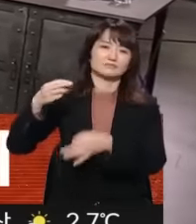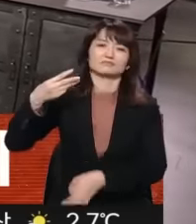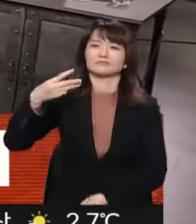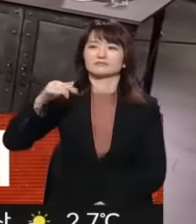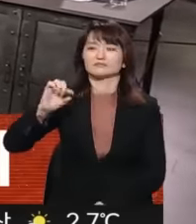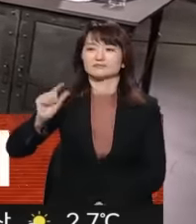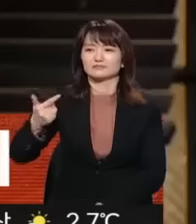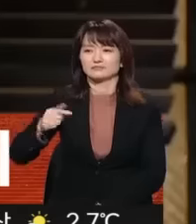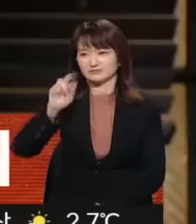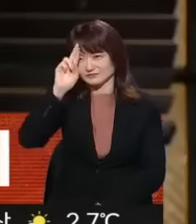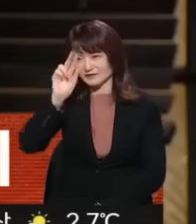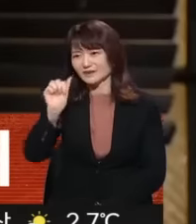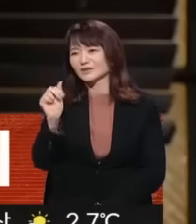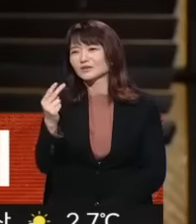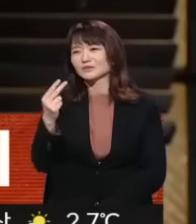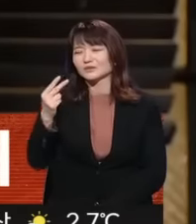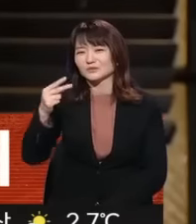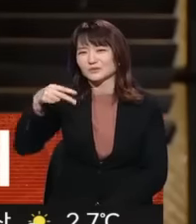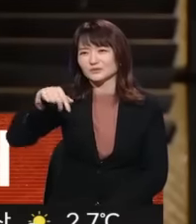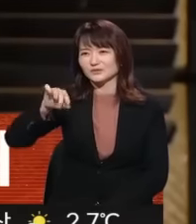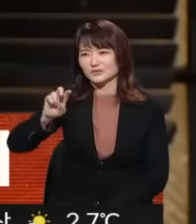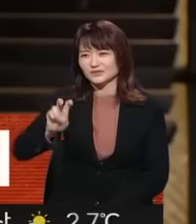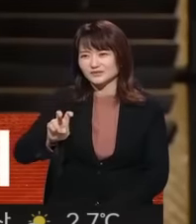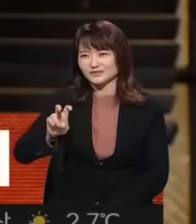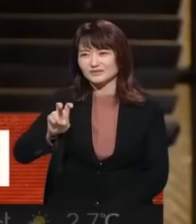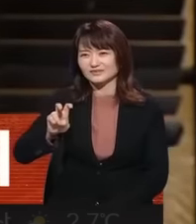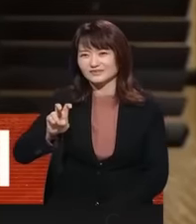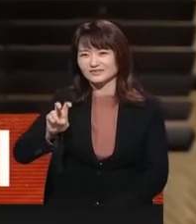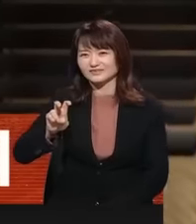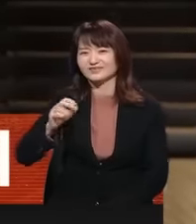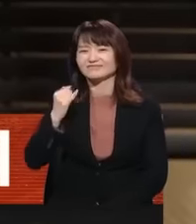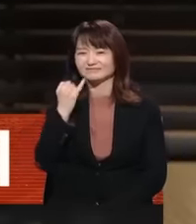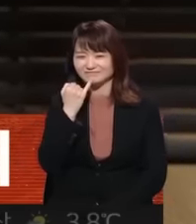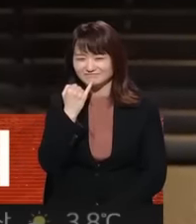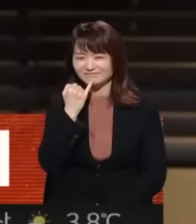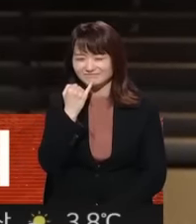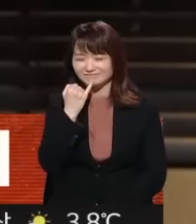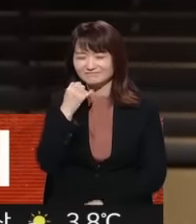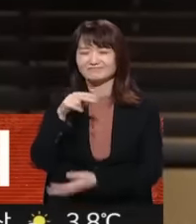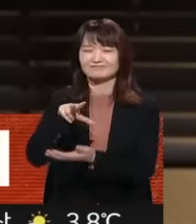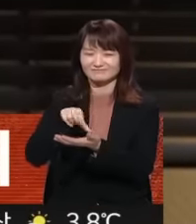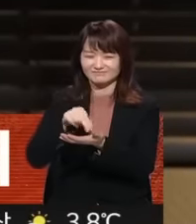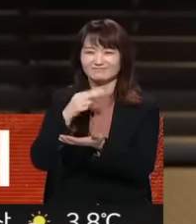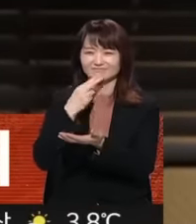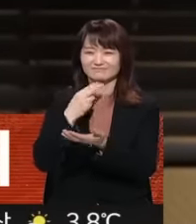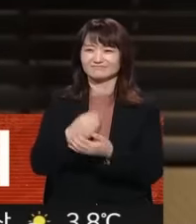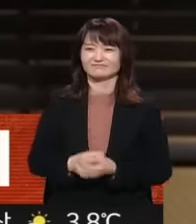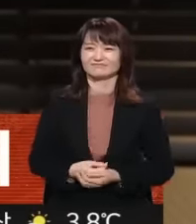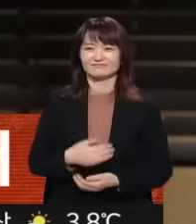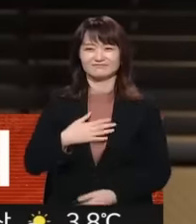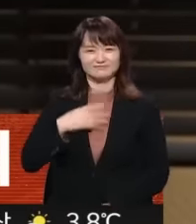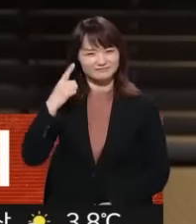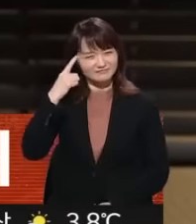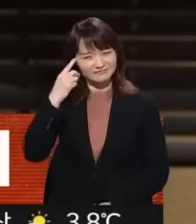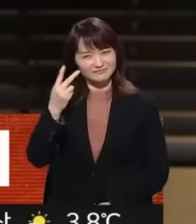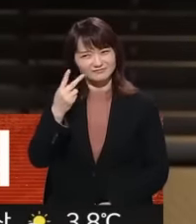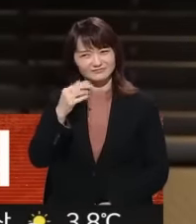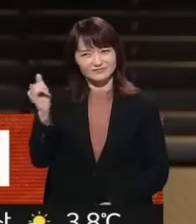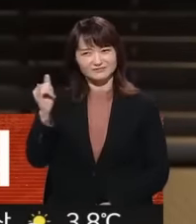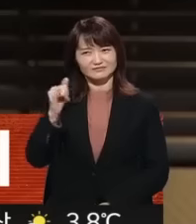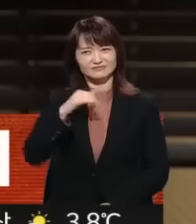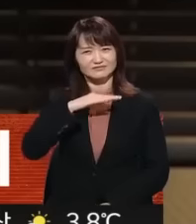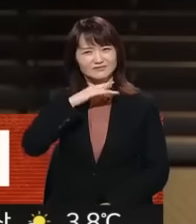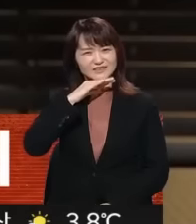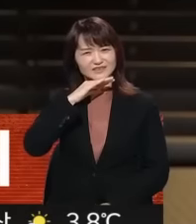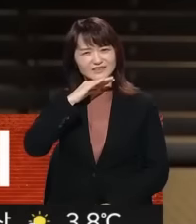씨 박효신 씨 뭐 다 괜찮아요 문제가 없거든요 제가 봤을 때는 이분들도 사실 많아